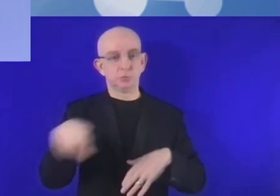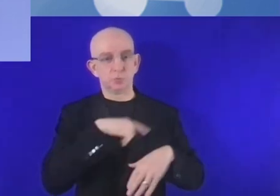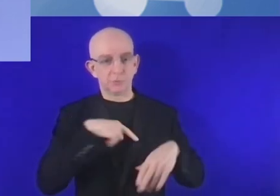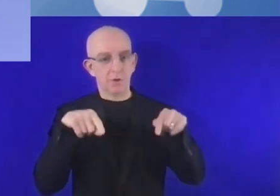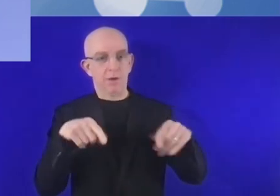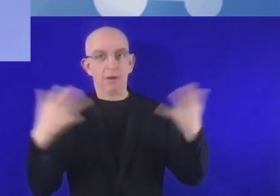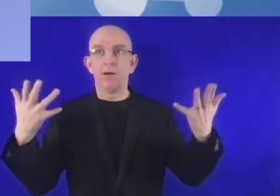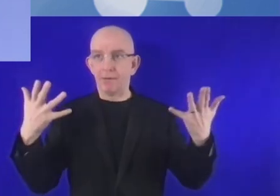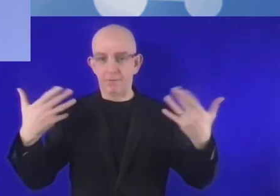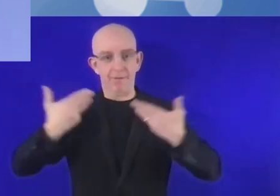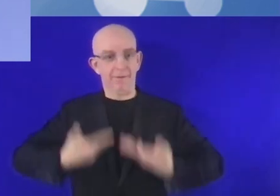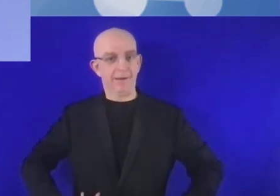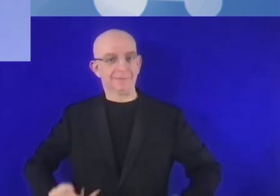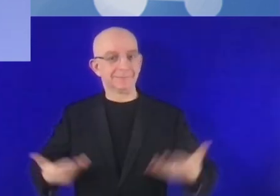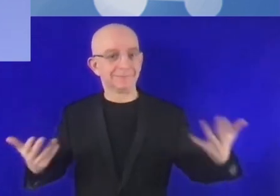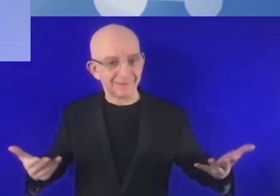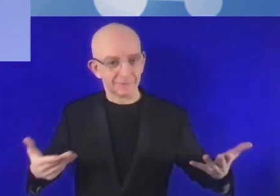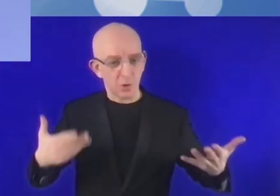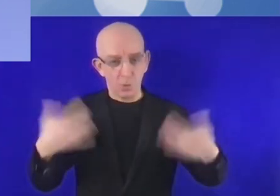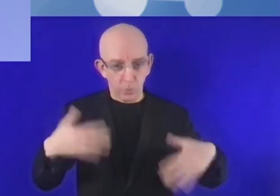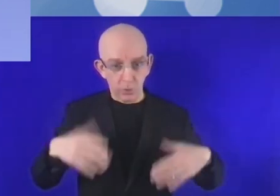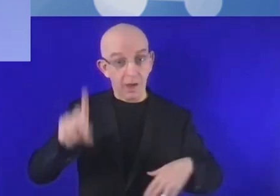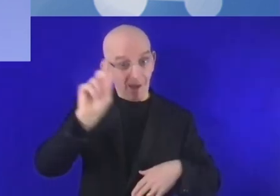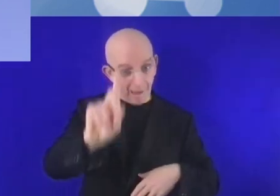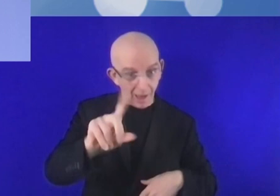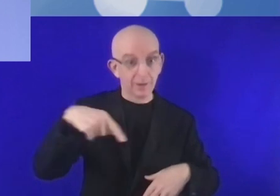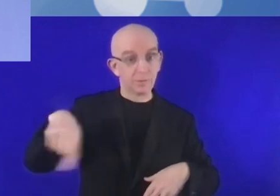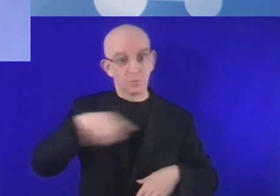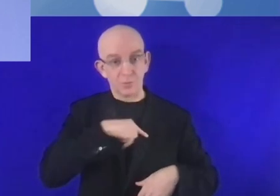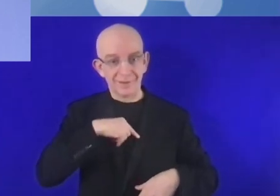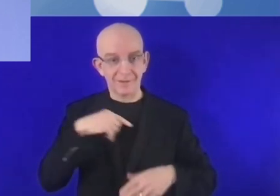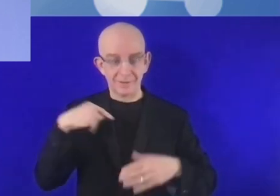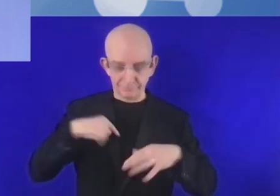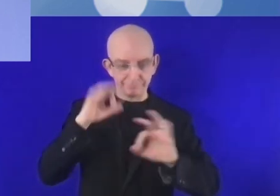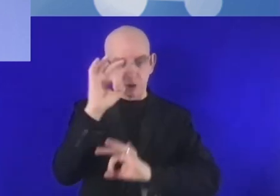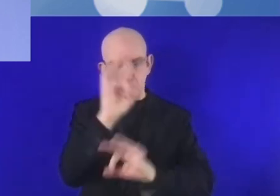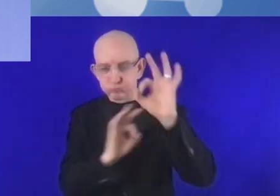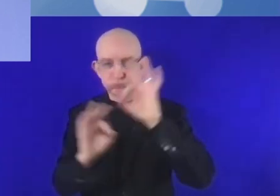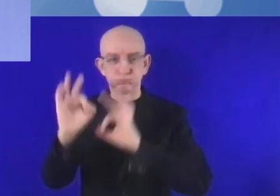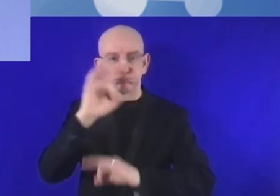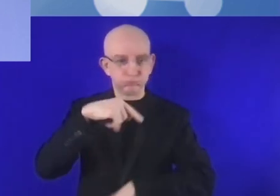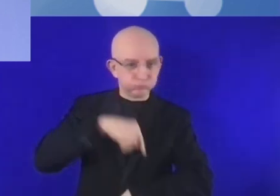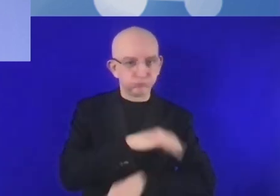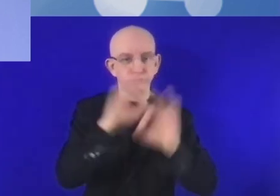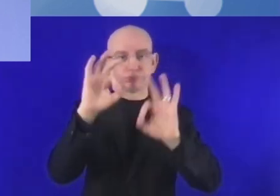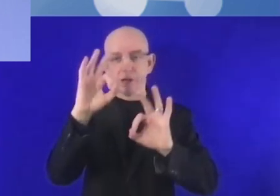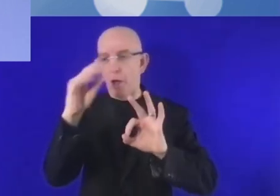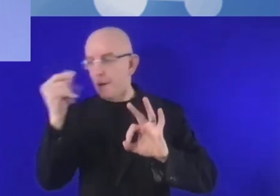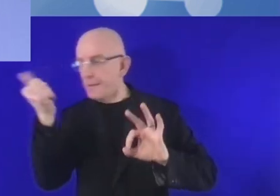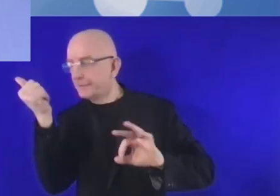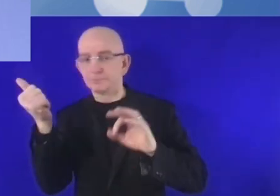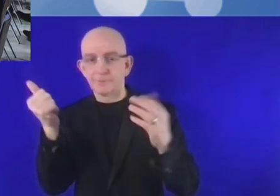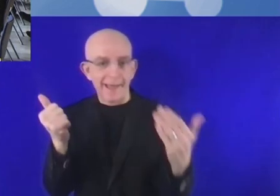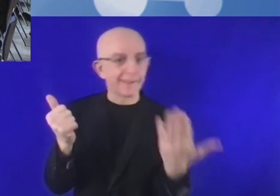Miliardy komórek obumiera w naszym organizmie każdego dnia i są one zastępowane przez nowe komórki. I te